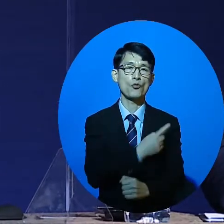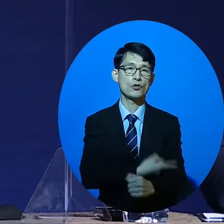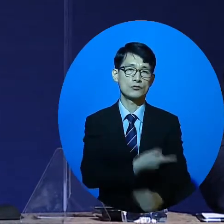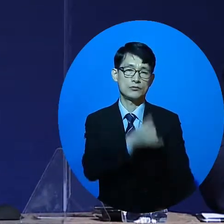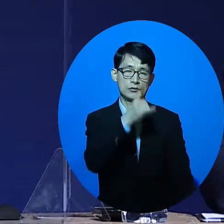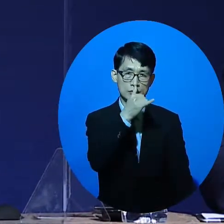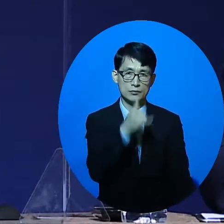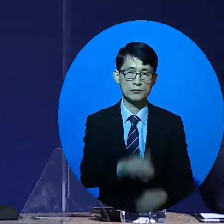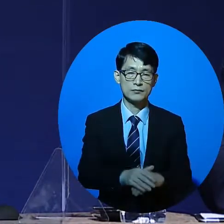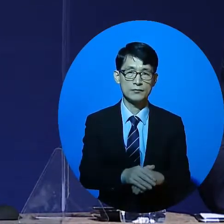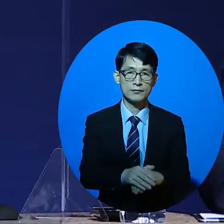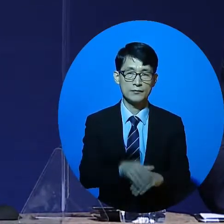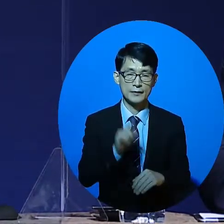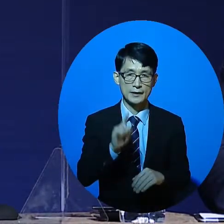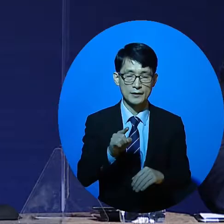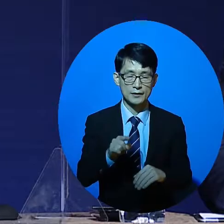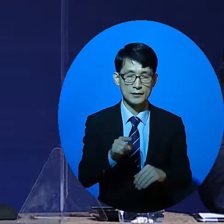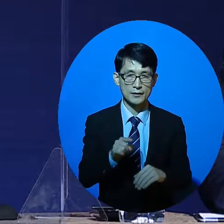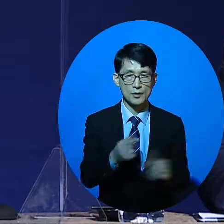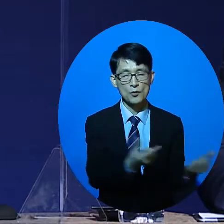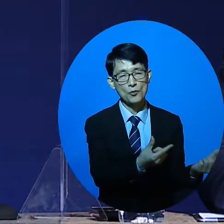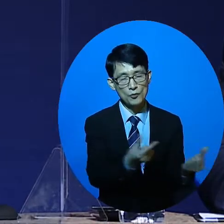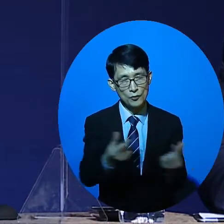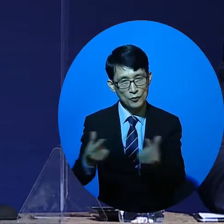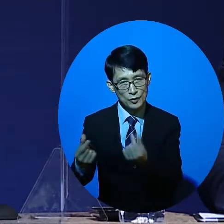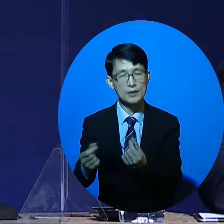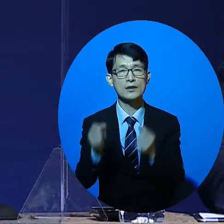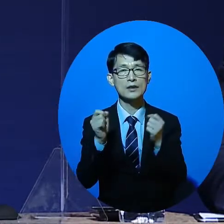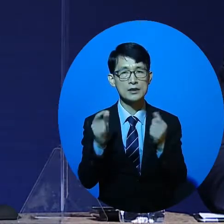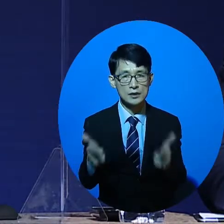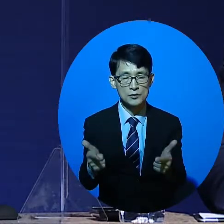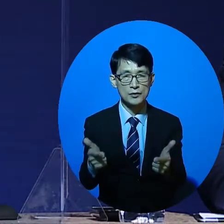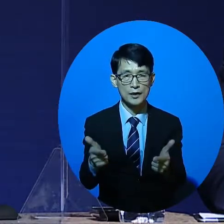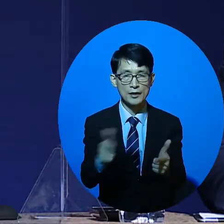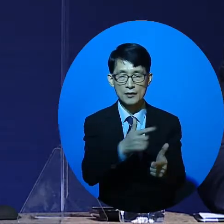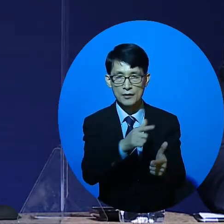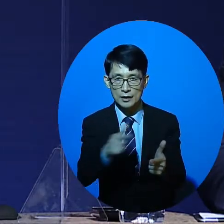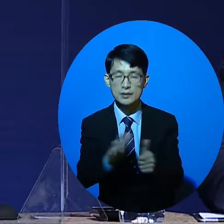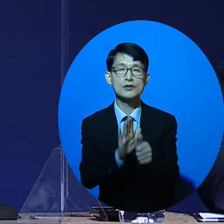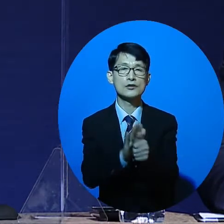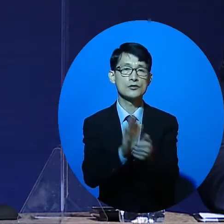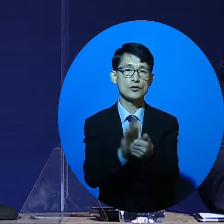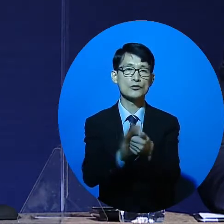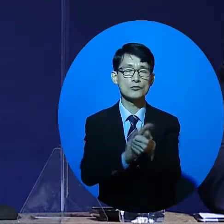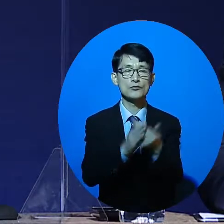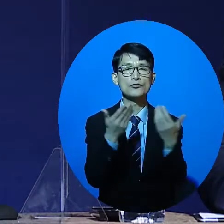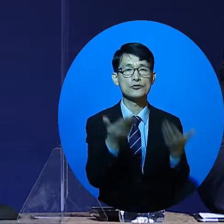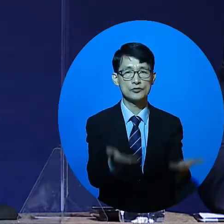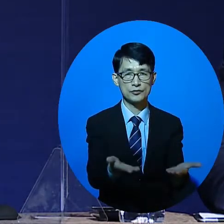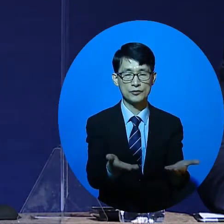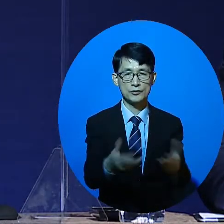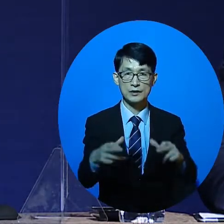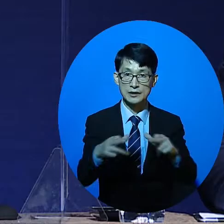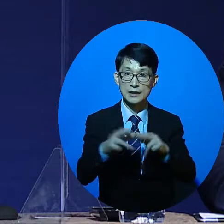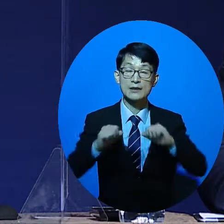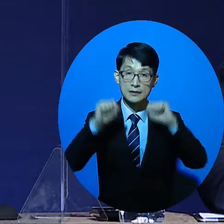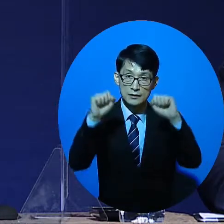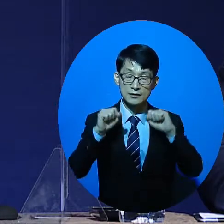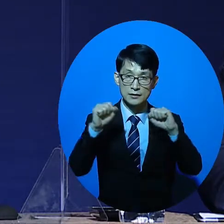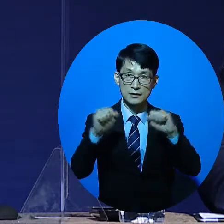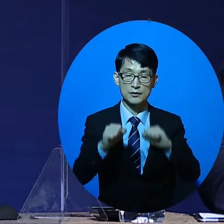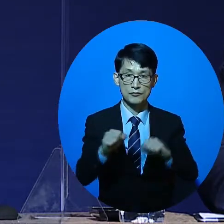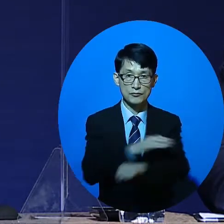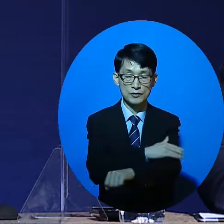복지 측면에서 할 필요가 있다. 이런 것들은 우리 장애인 체육에 대한 어떤 우리 사회 인식이 변화된 거는